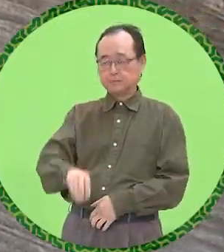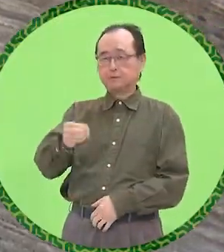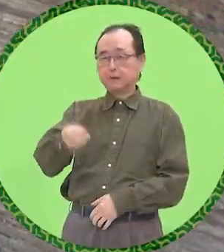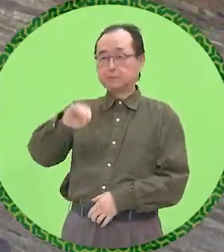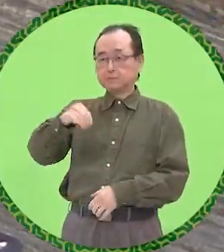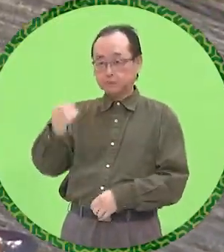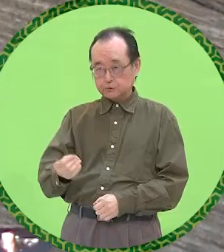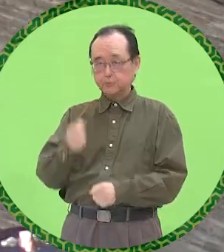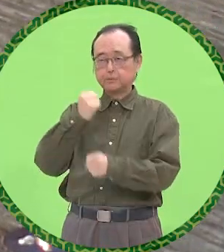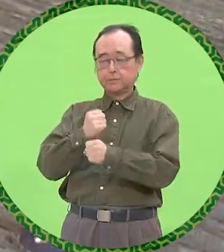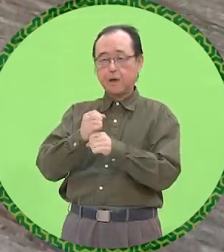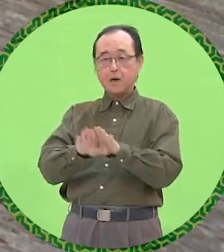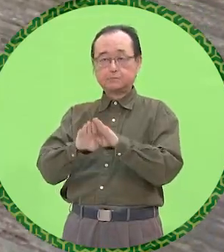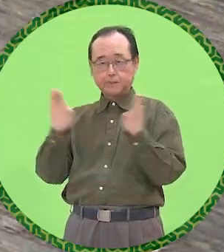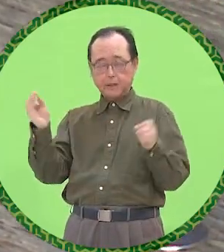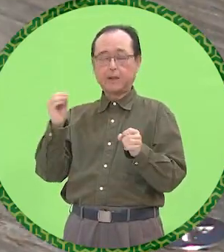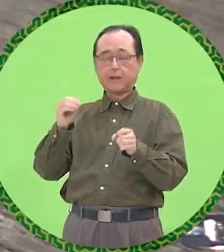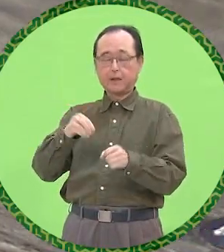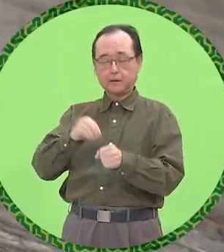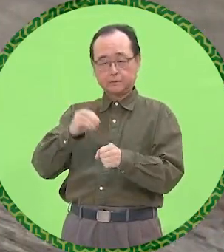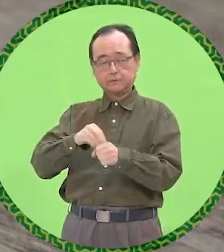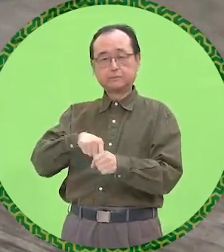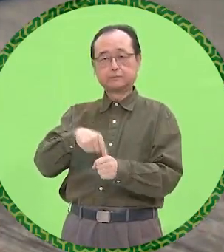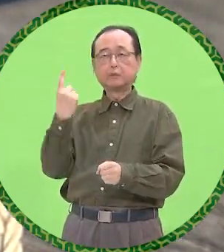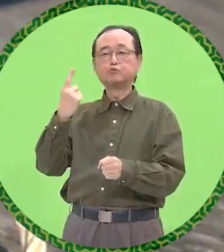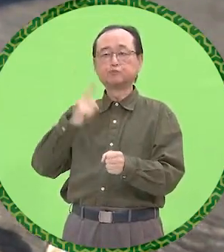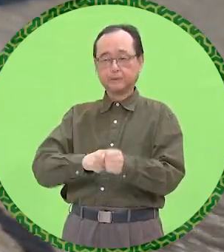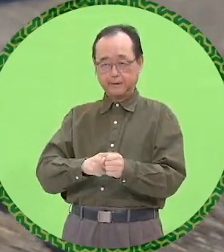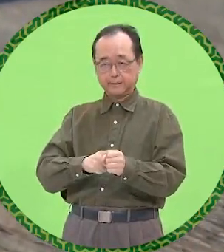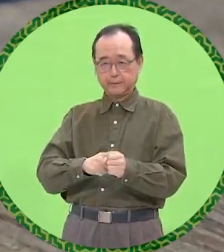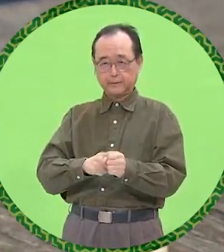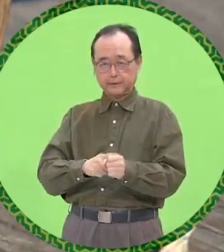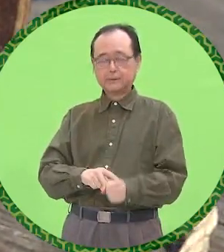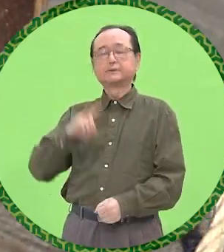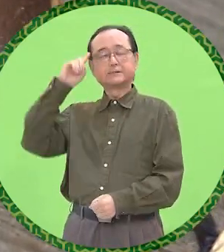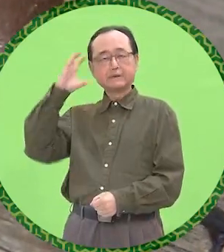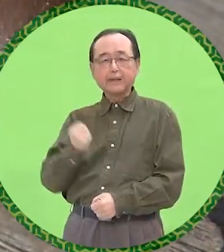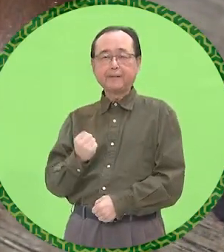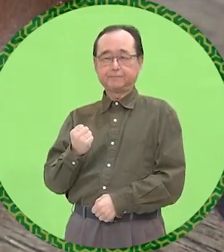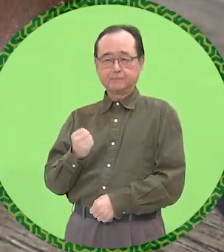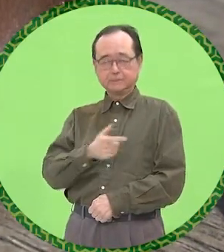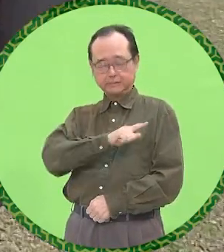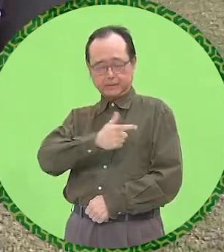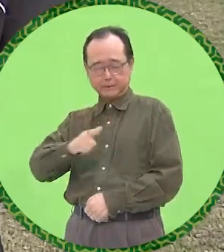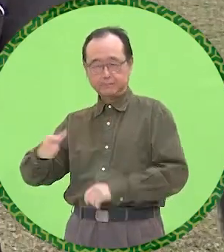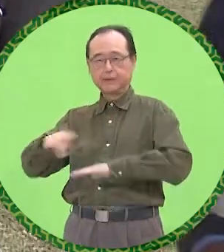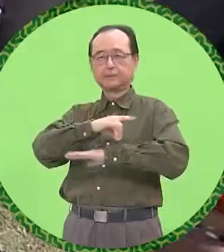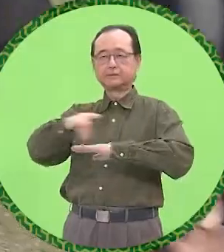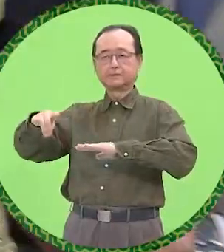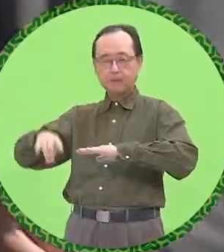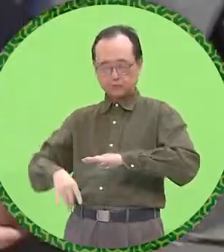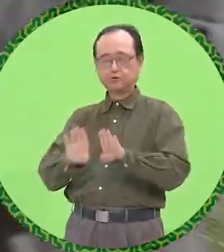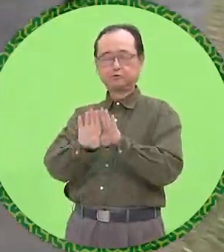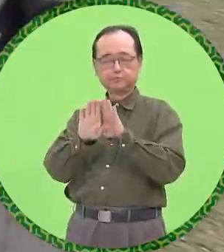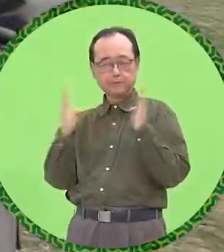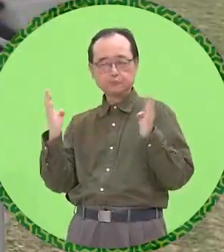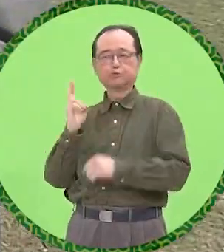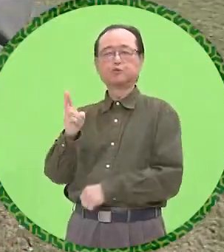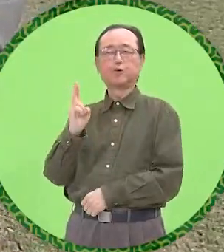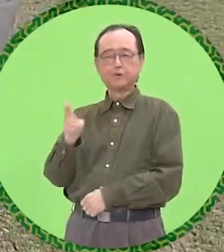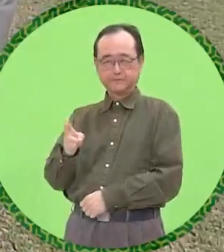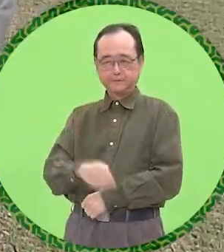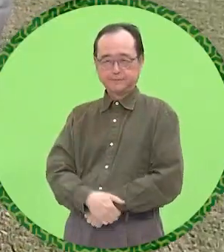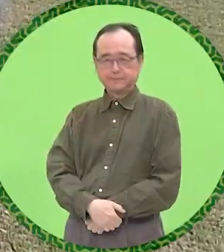今年は廿日市でけん玉を製造し始めて100周年という記念の年、さまざまな企画があるよう